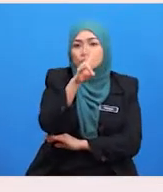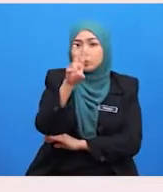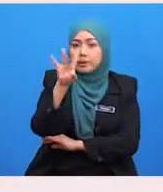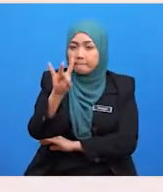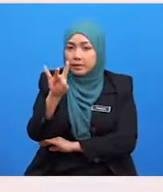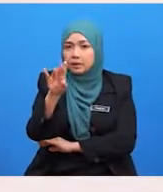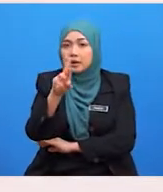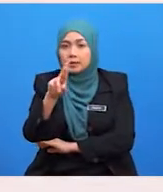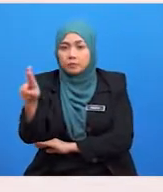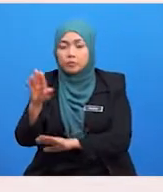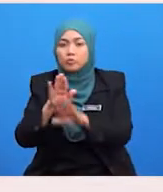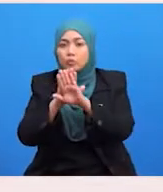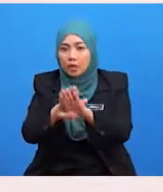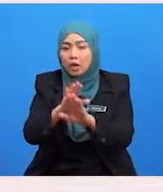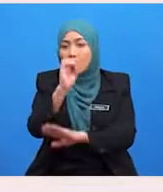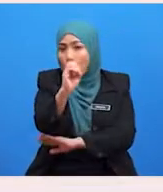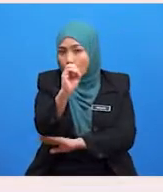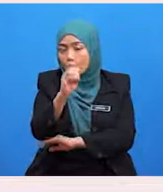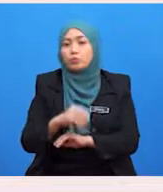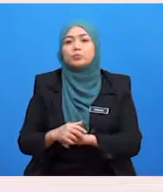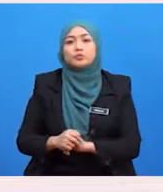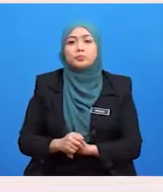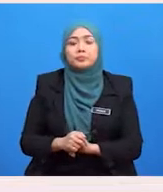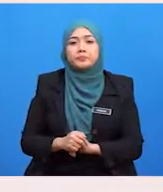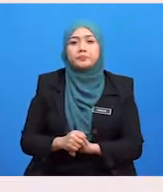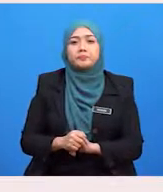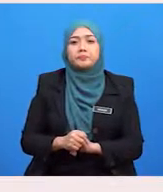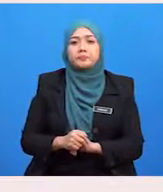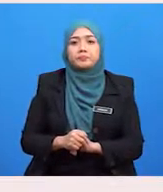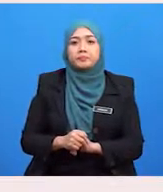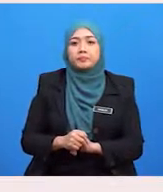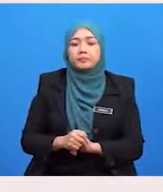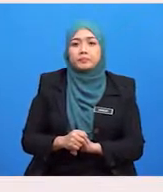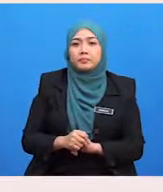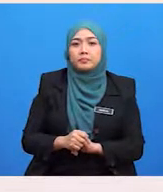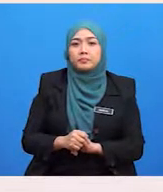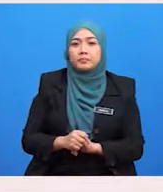RM78,000 tolak RM0. Nilai buku tahun 2017 ialah